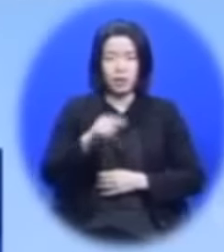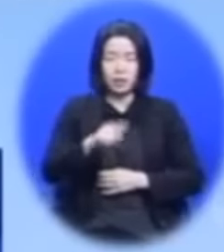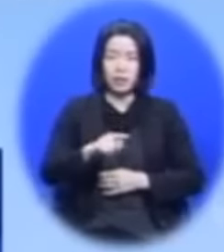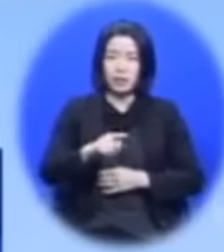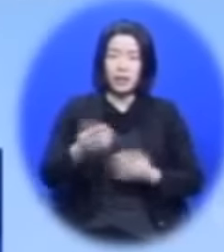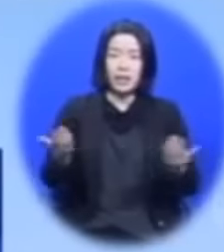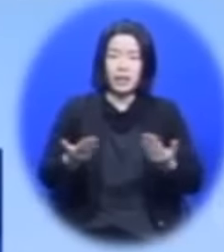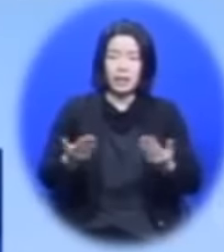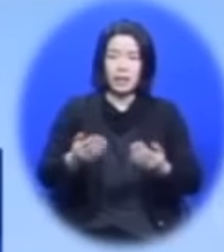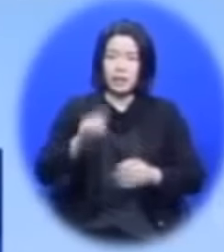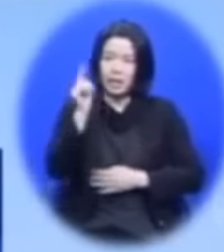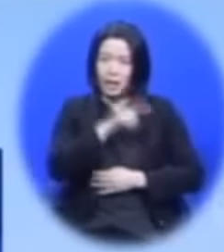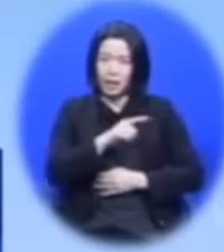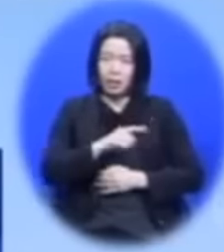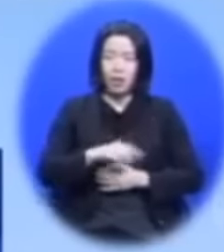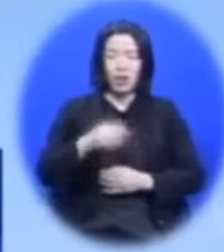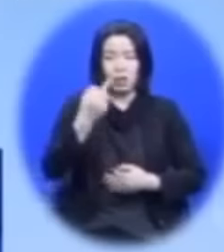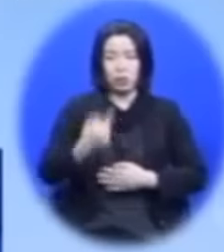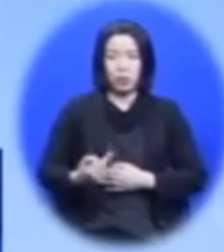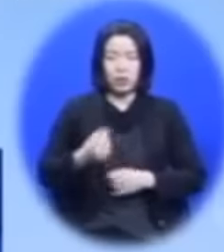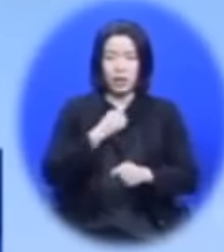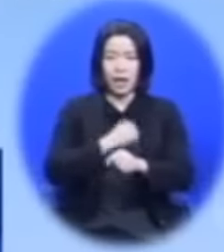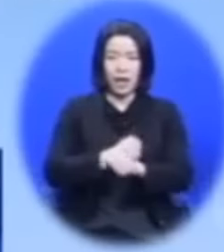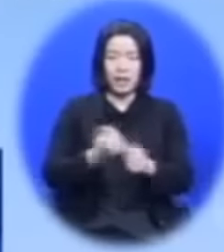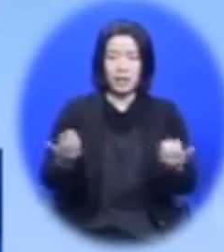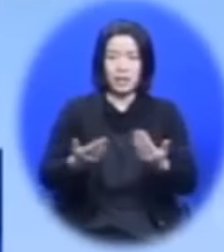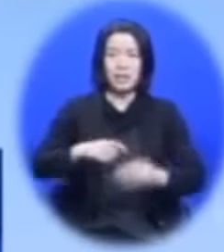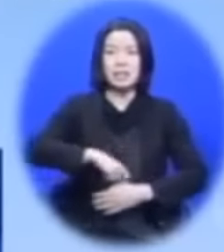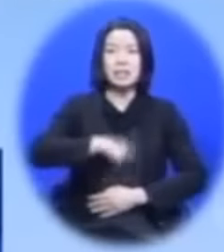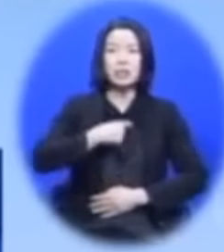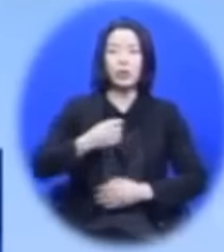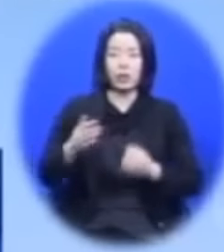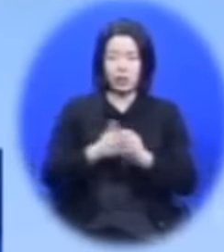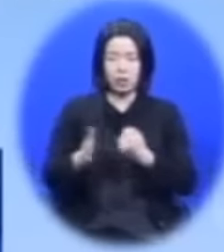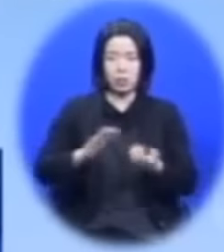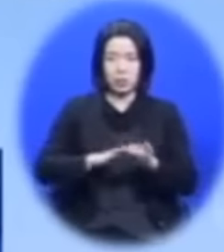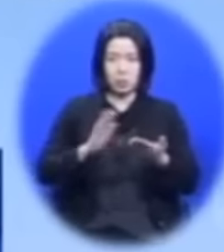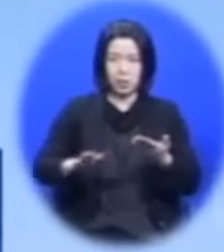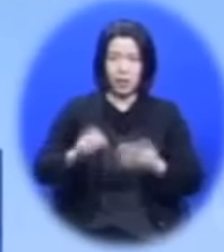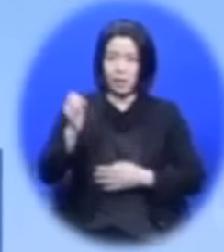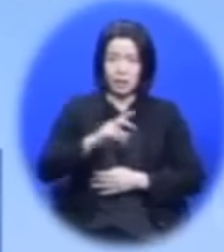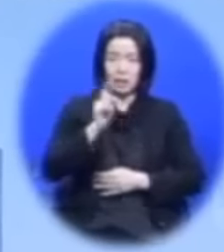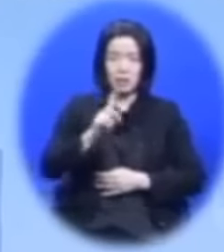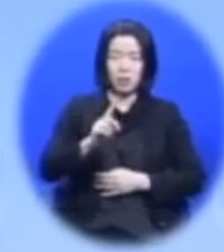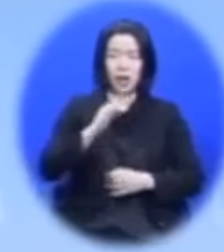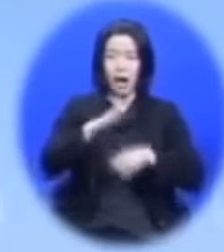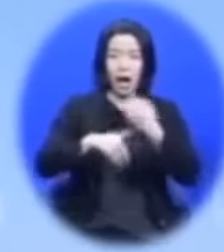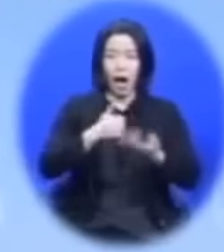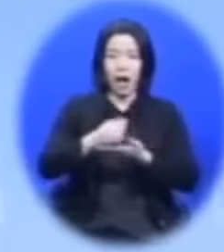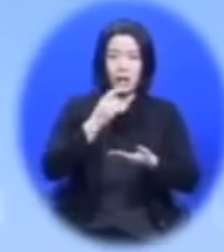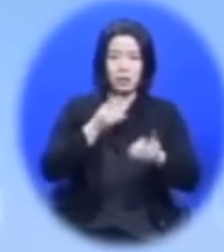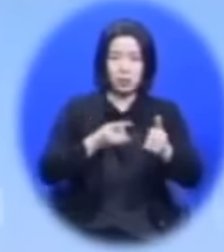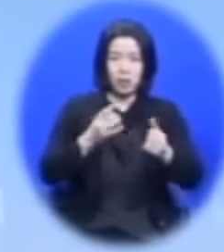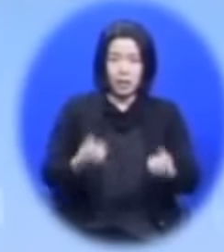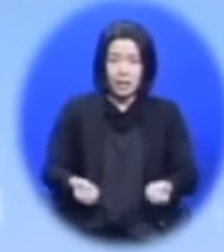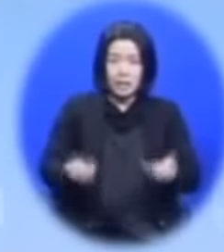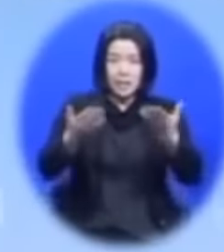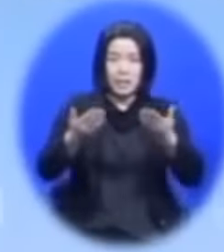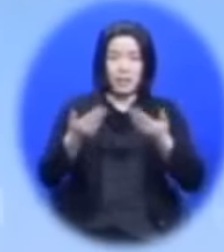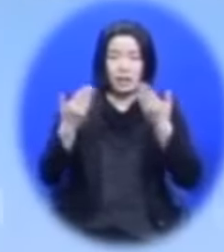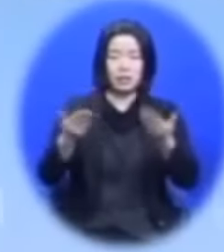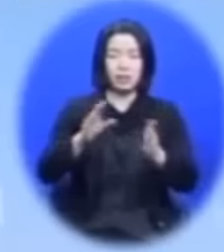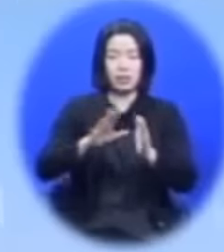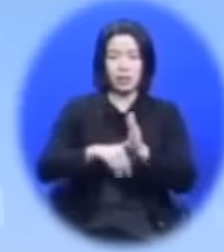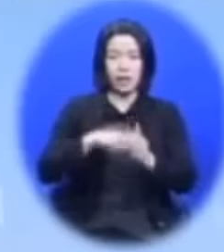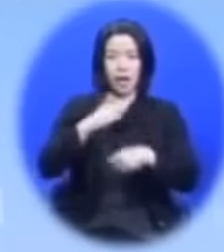악했는데 동생이 한 일은 의로웠기 때문입니다. 다시 말하면 하나님께 제사를 드리는데 하나님이